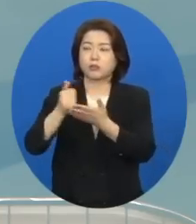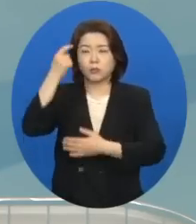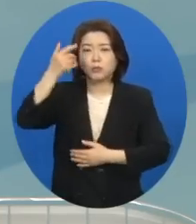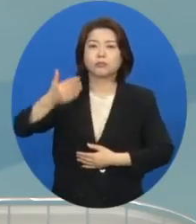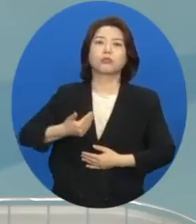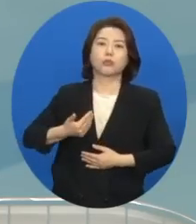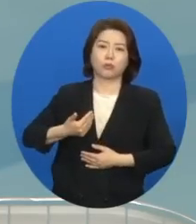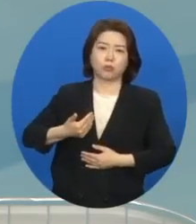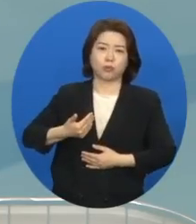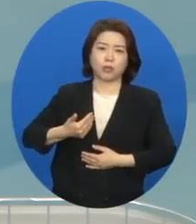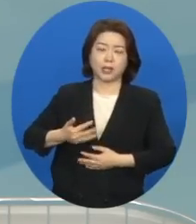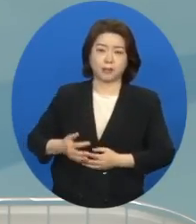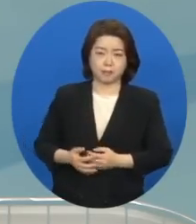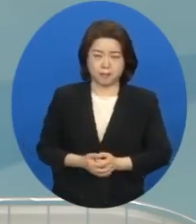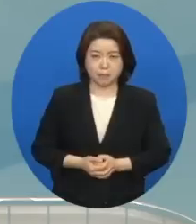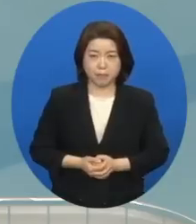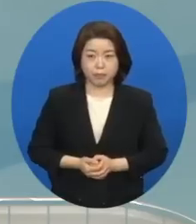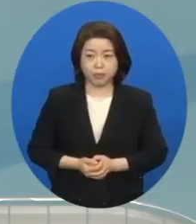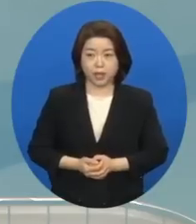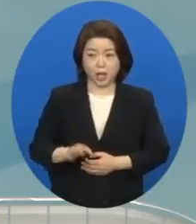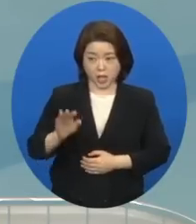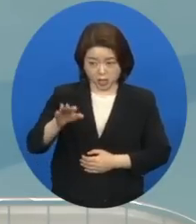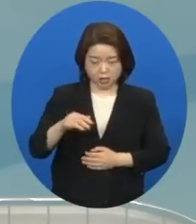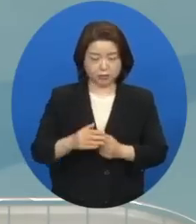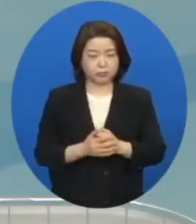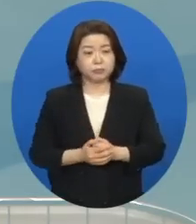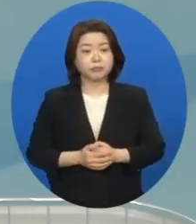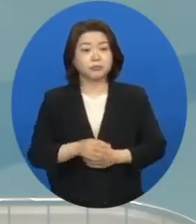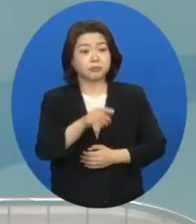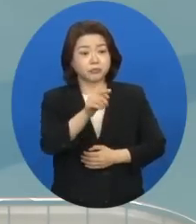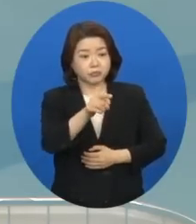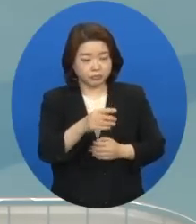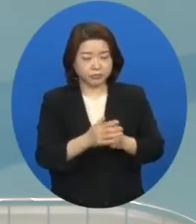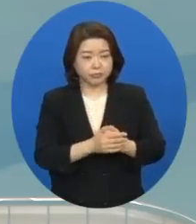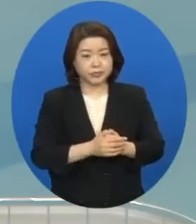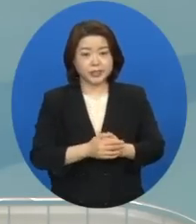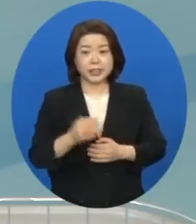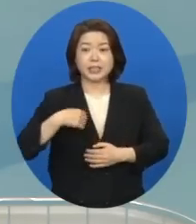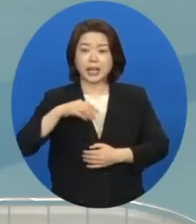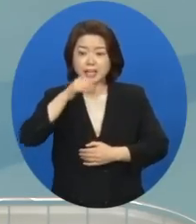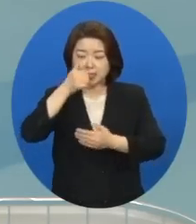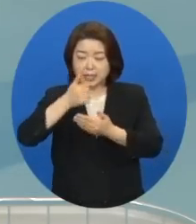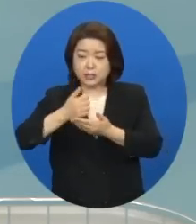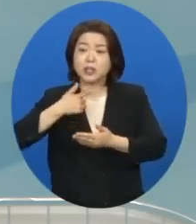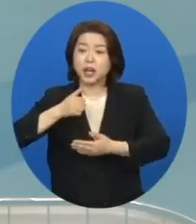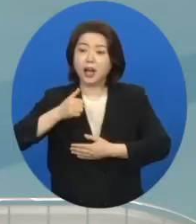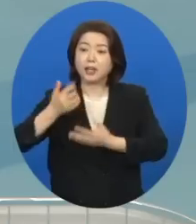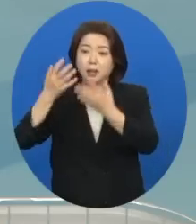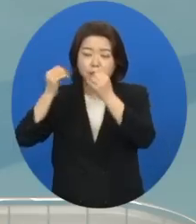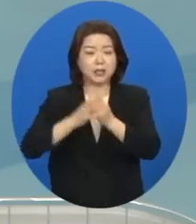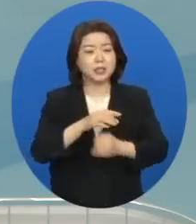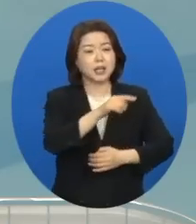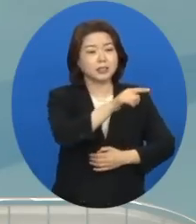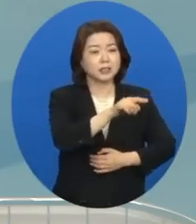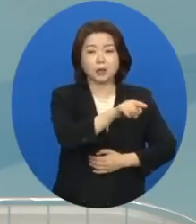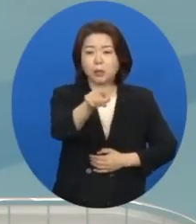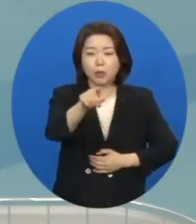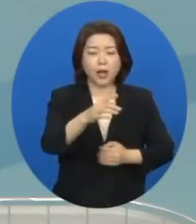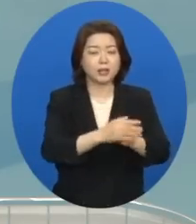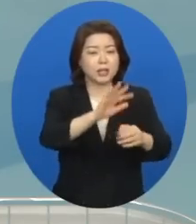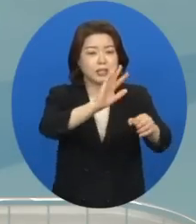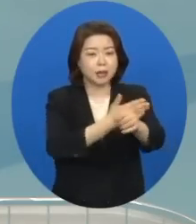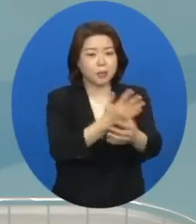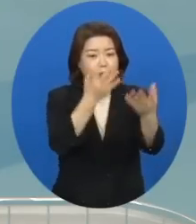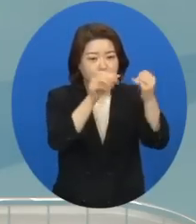것 같아요. 내가 나에게 지은 죄가 많으냐? 그 사람이 너한테 잘못한 게